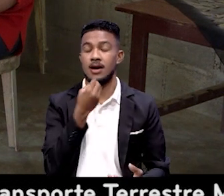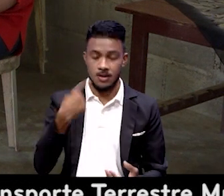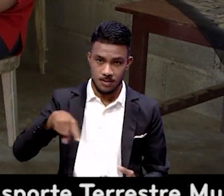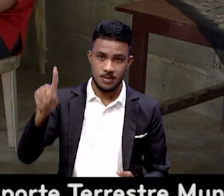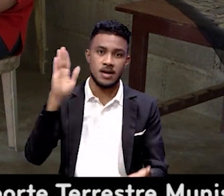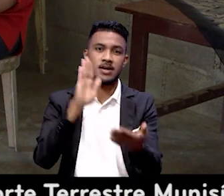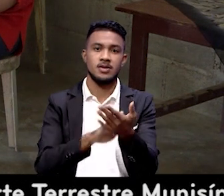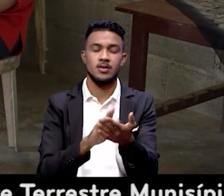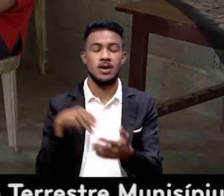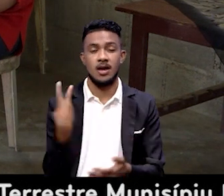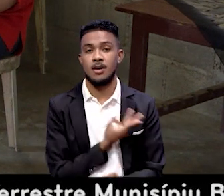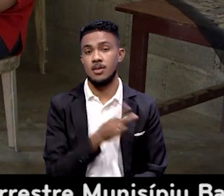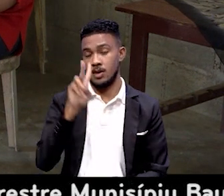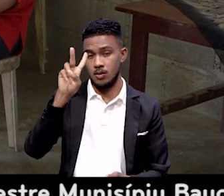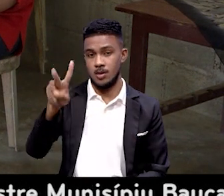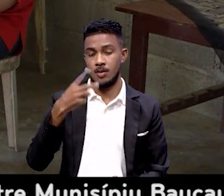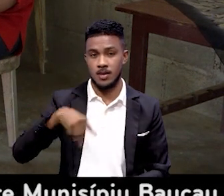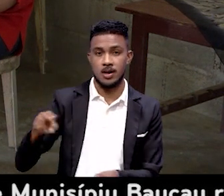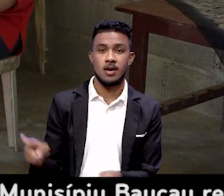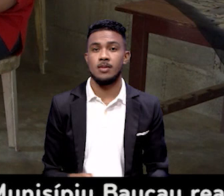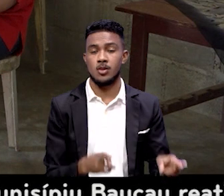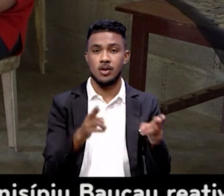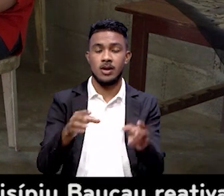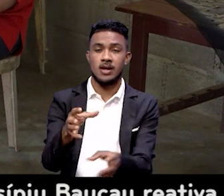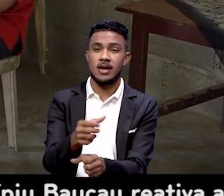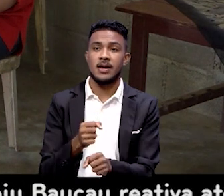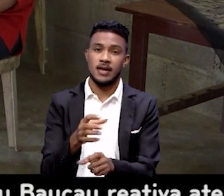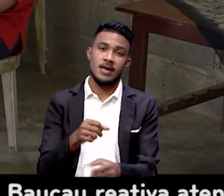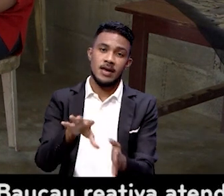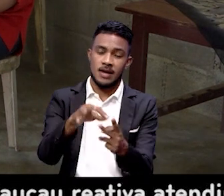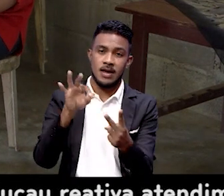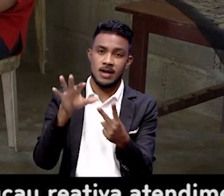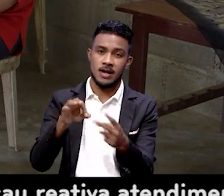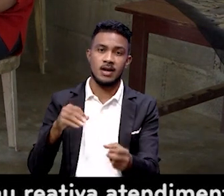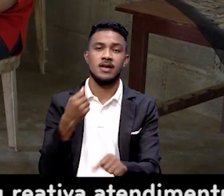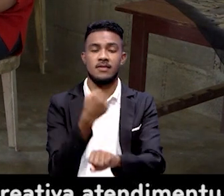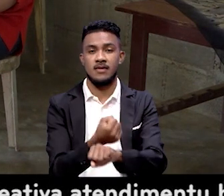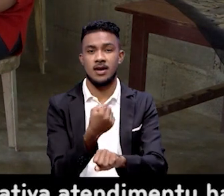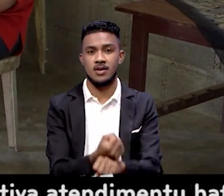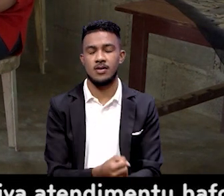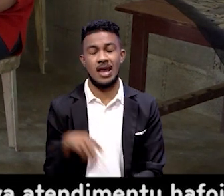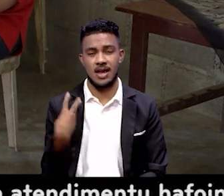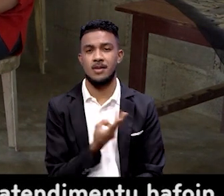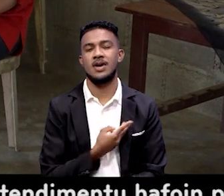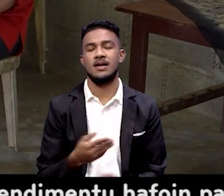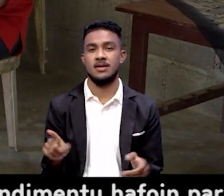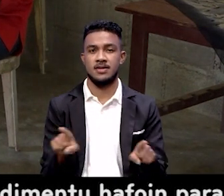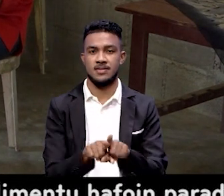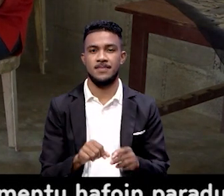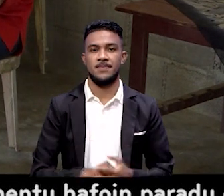kaim na retumba ma talaran. Ini ni di kapit rumah ka seda rumah. Nang ni di tona.